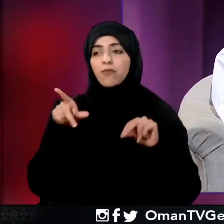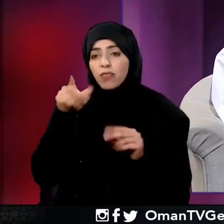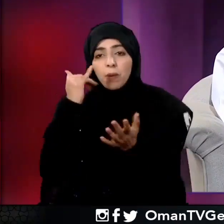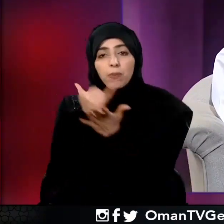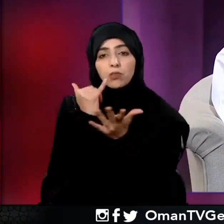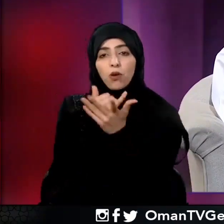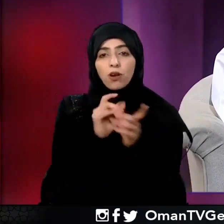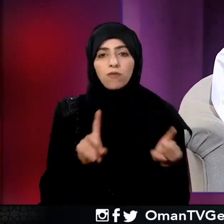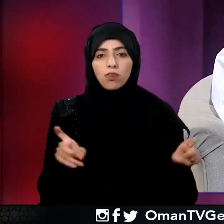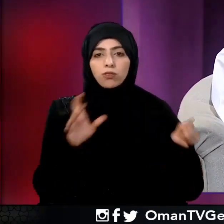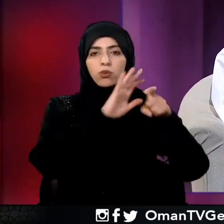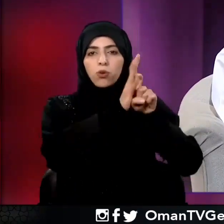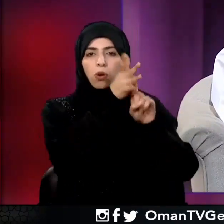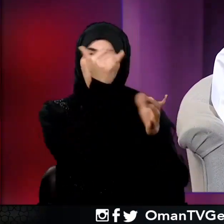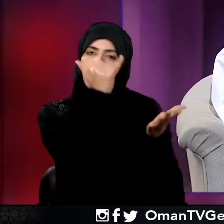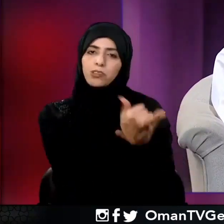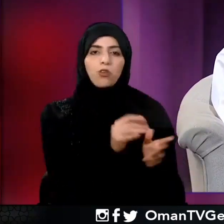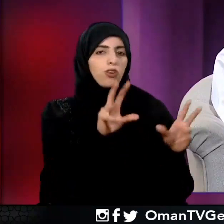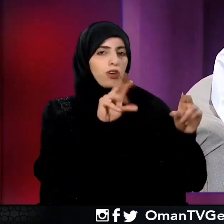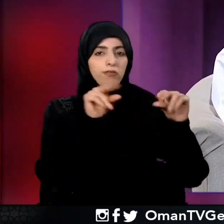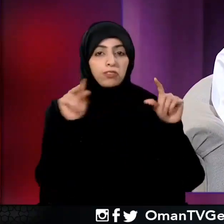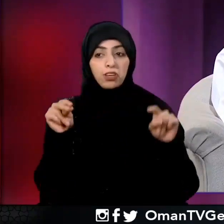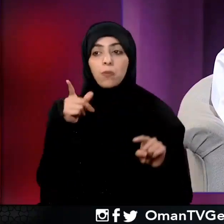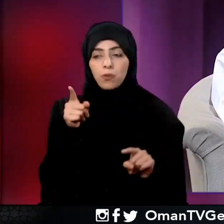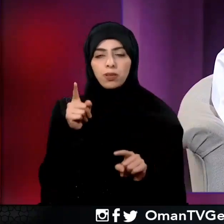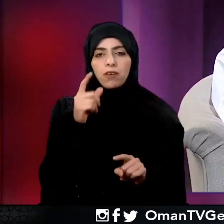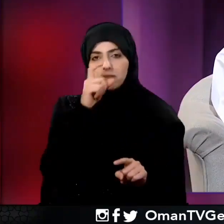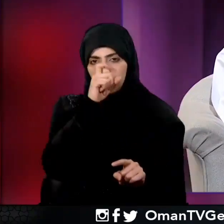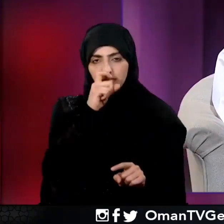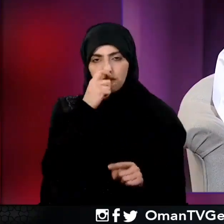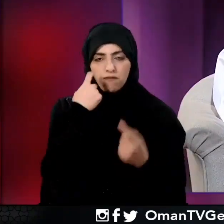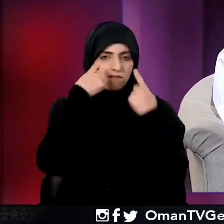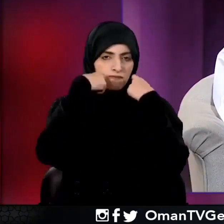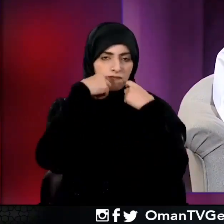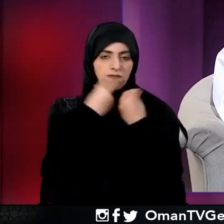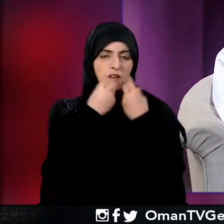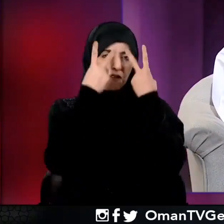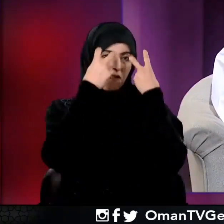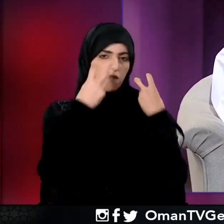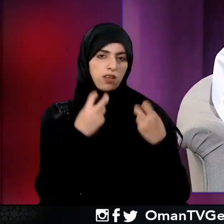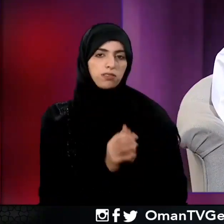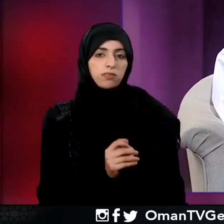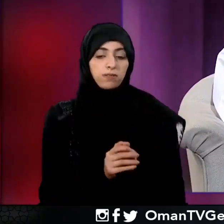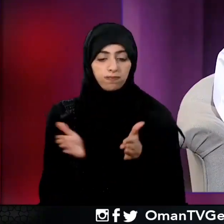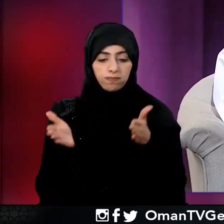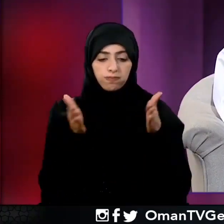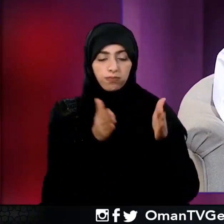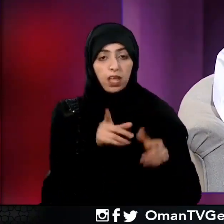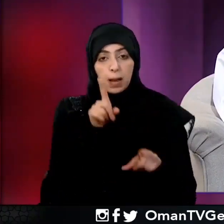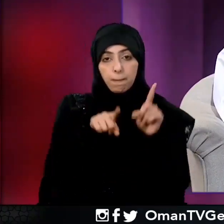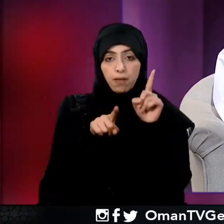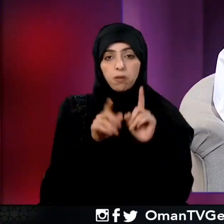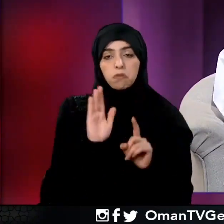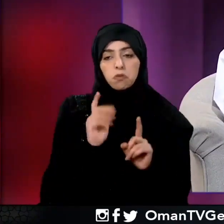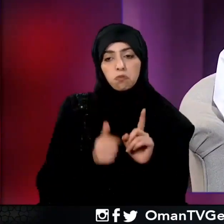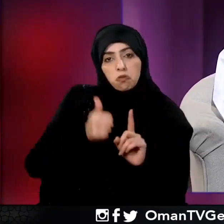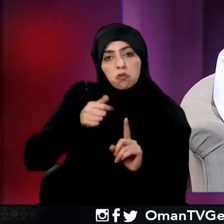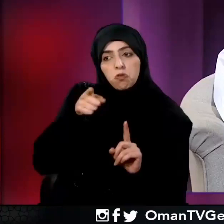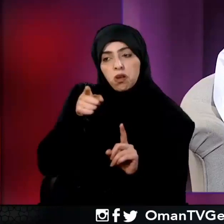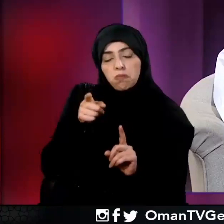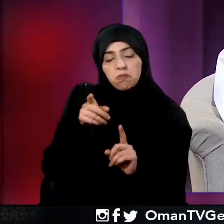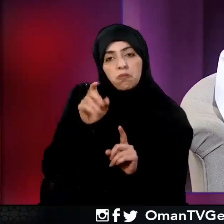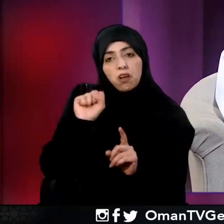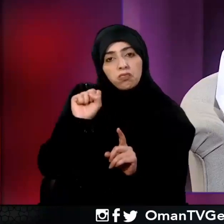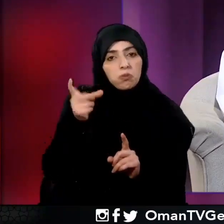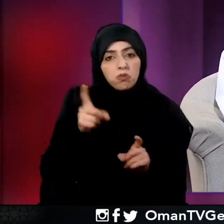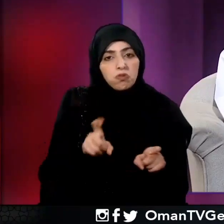فنعامله معاملة كوفيد 19 إيجابي حتى يثبت غير ذلك. نعم، لأن هذه الحالات يعني العادية اللي تجينا مثل